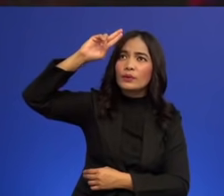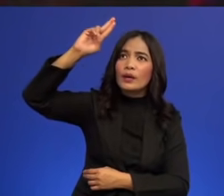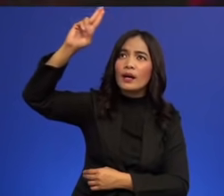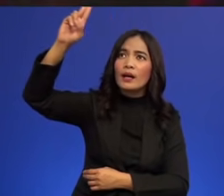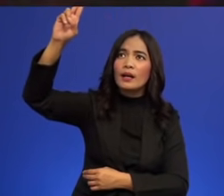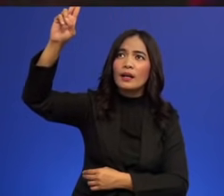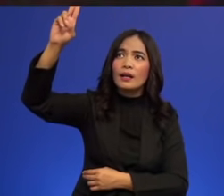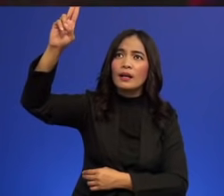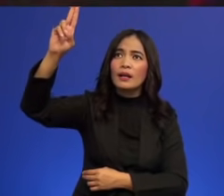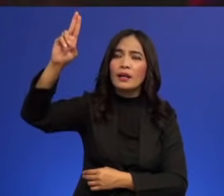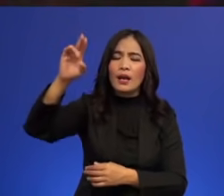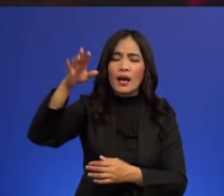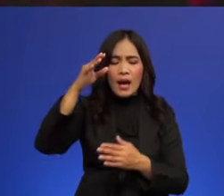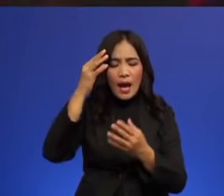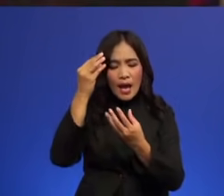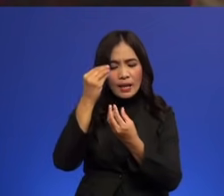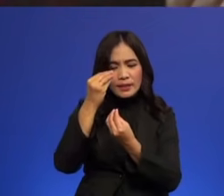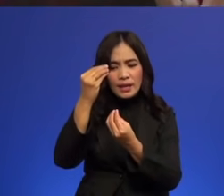Tuhan,